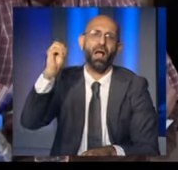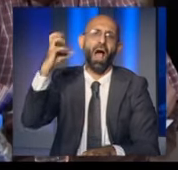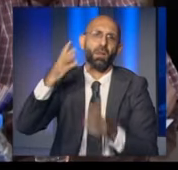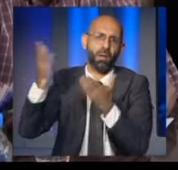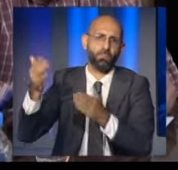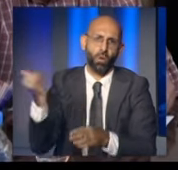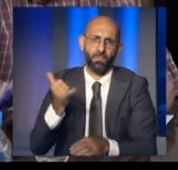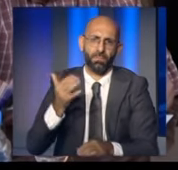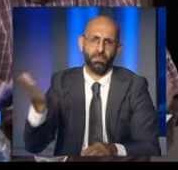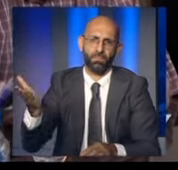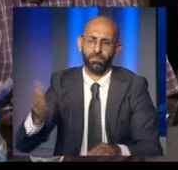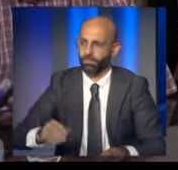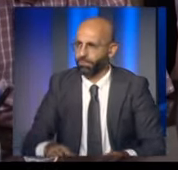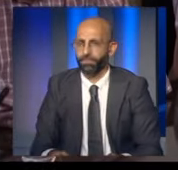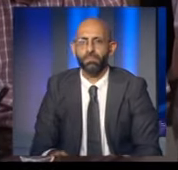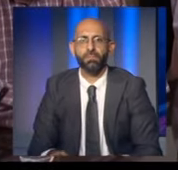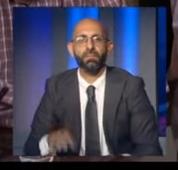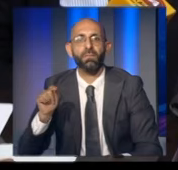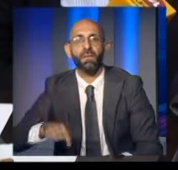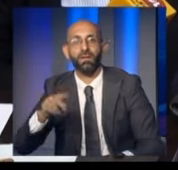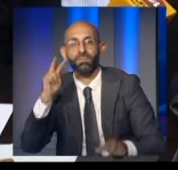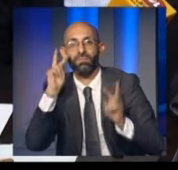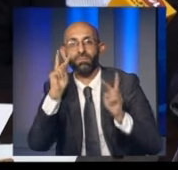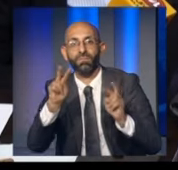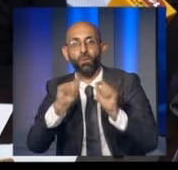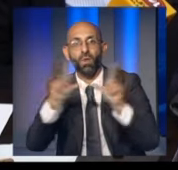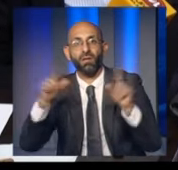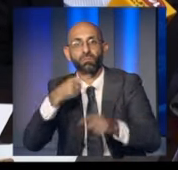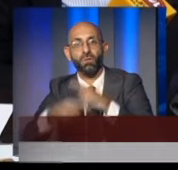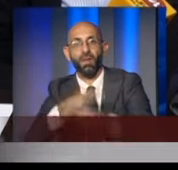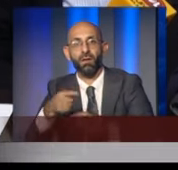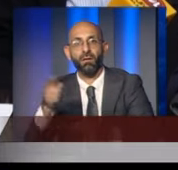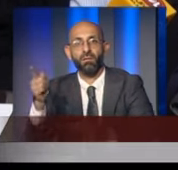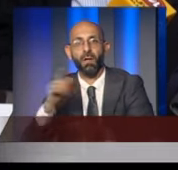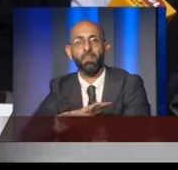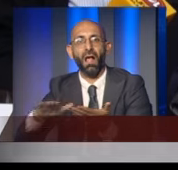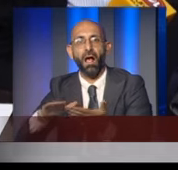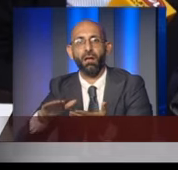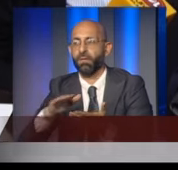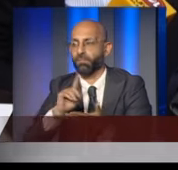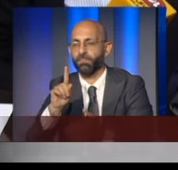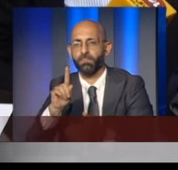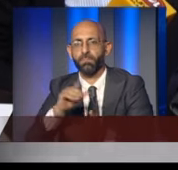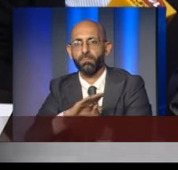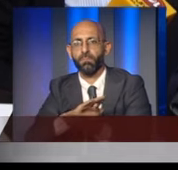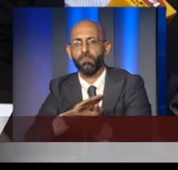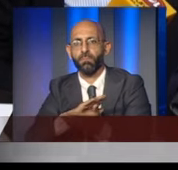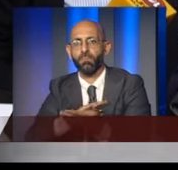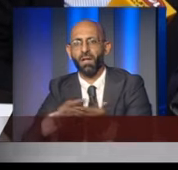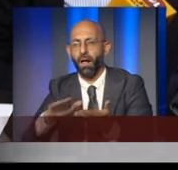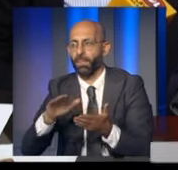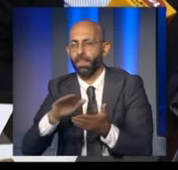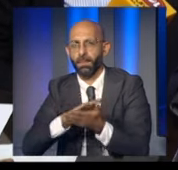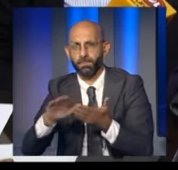الموضوع. طبعا هذا جزء من الإجحاف المستمر في هذه الدولة واللي